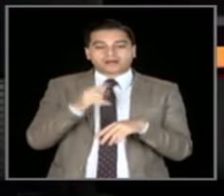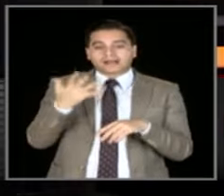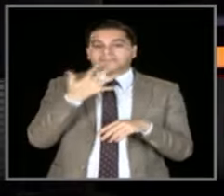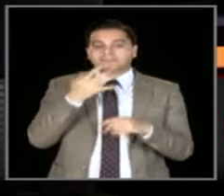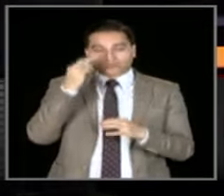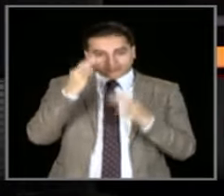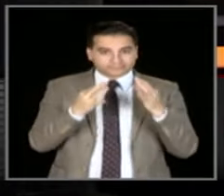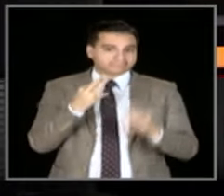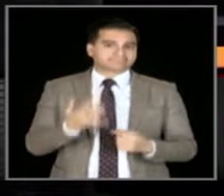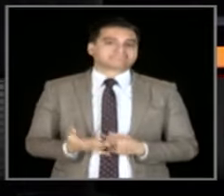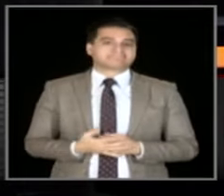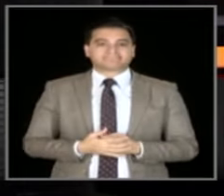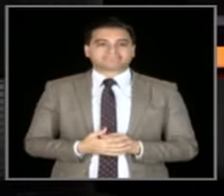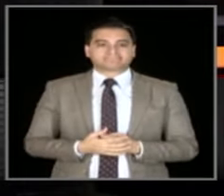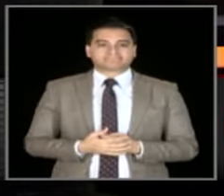5 ثواني.